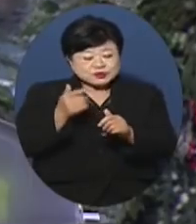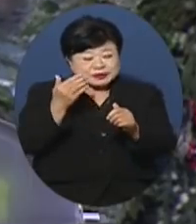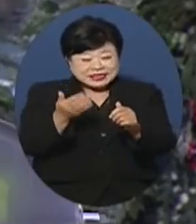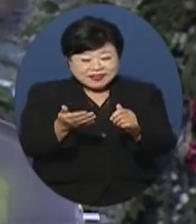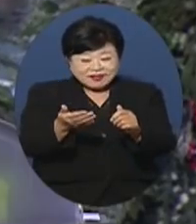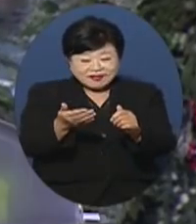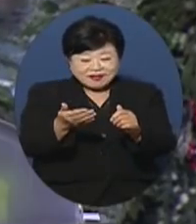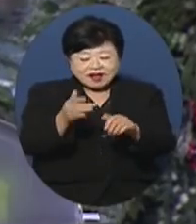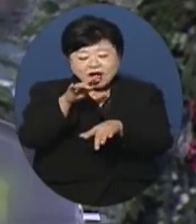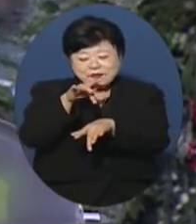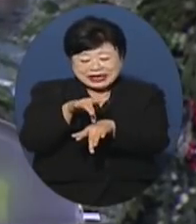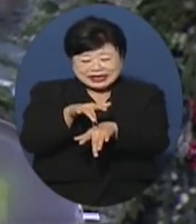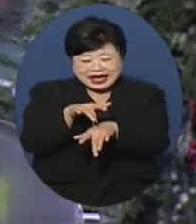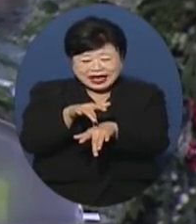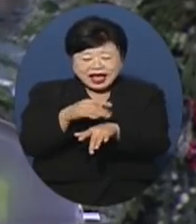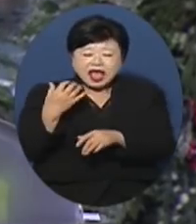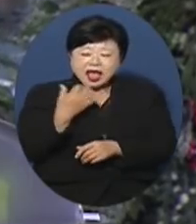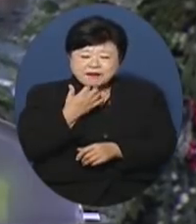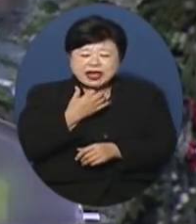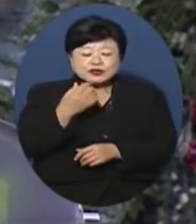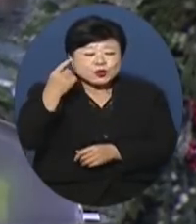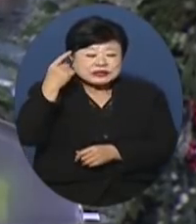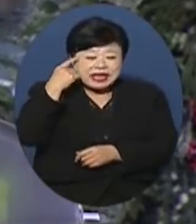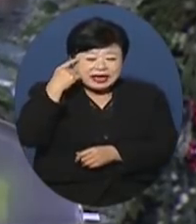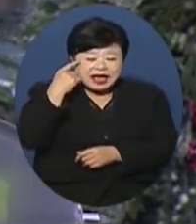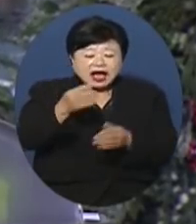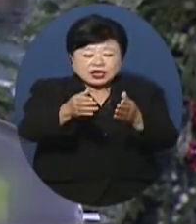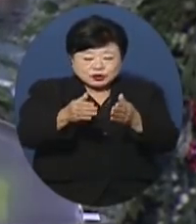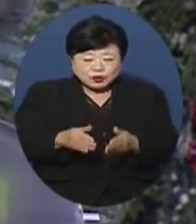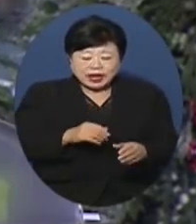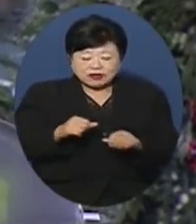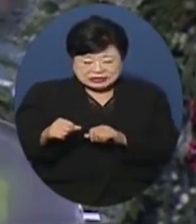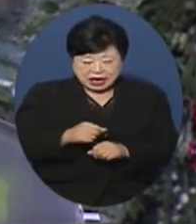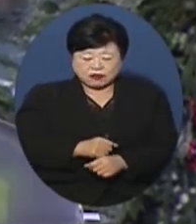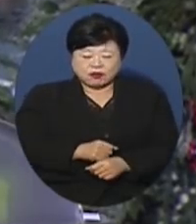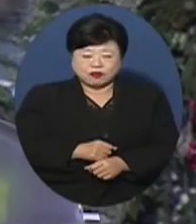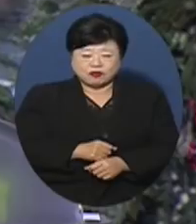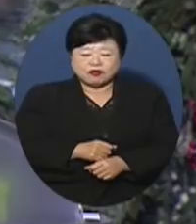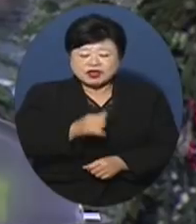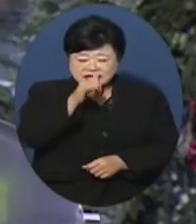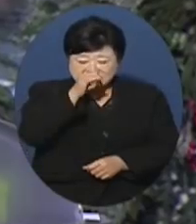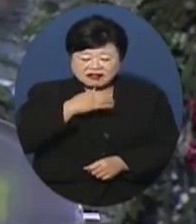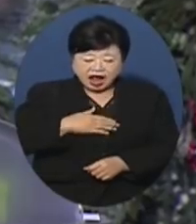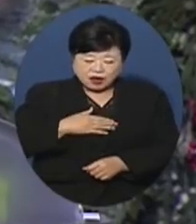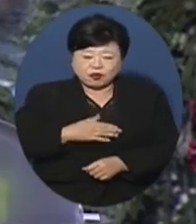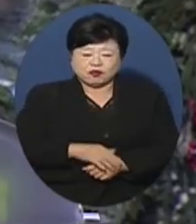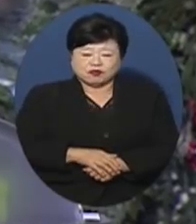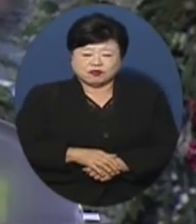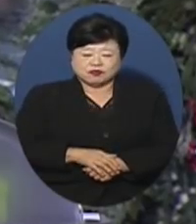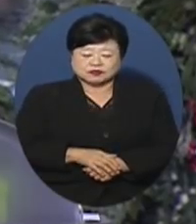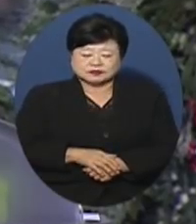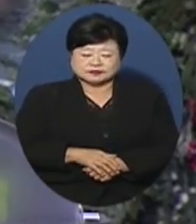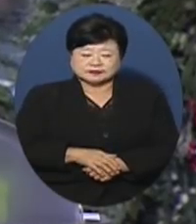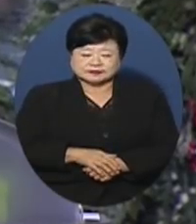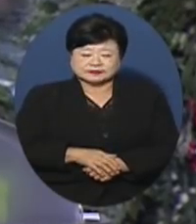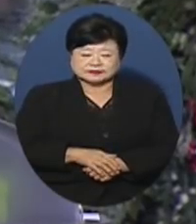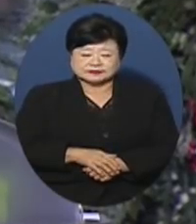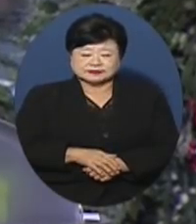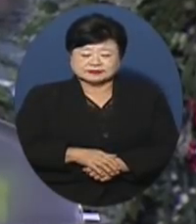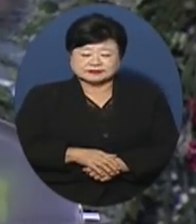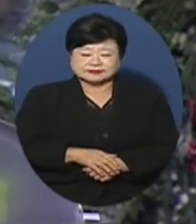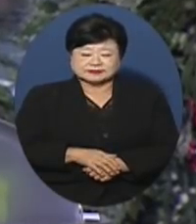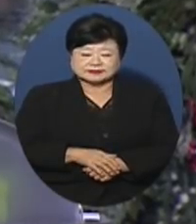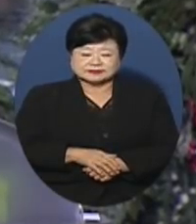예수님께서는 마귀가 베드로의 생각을 통해 역사하고 있다는 것을 알고 계셨던 것입니다.